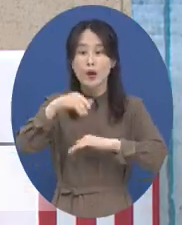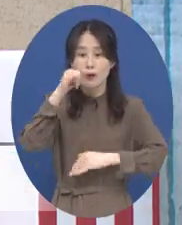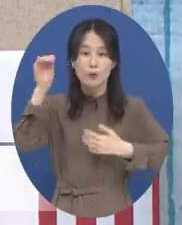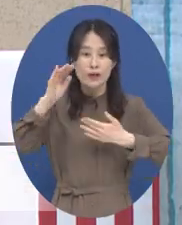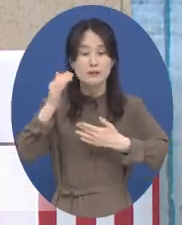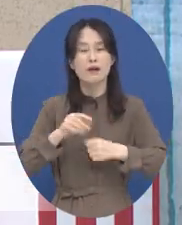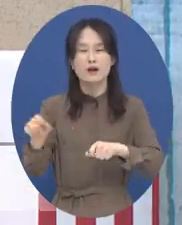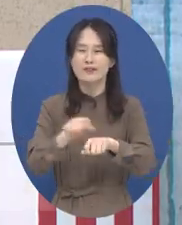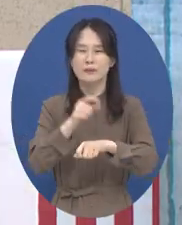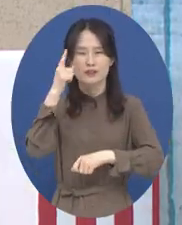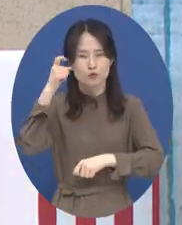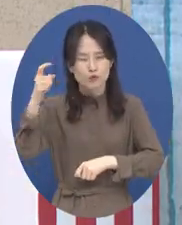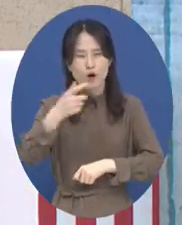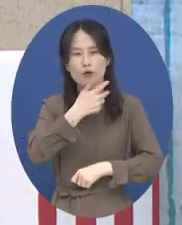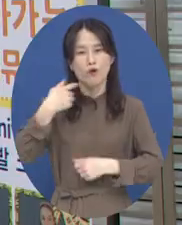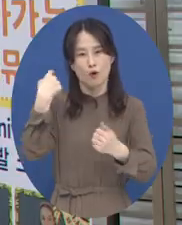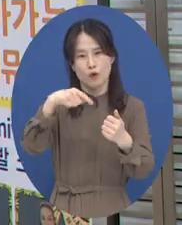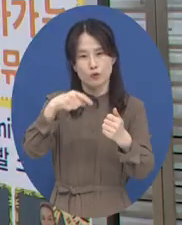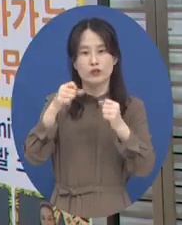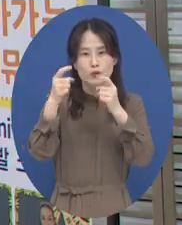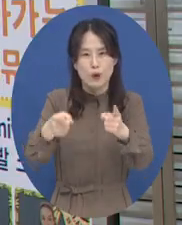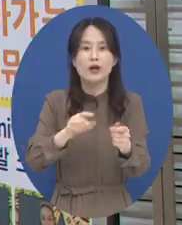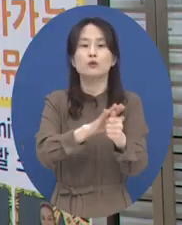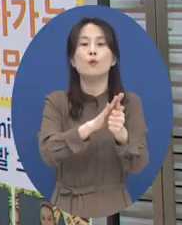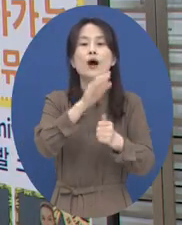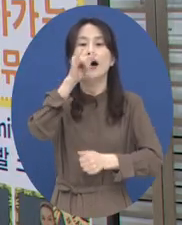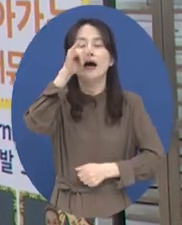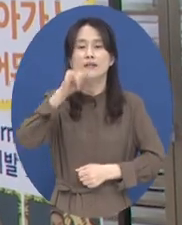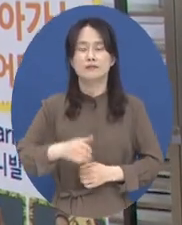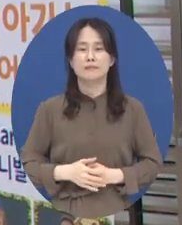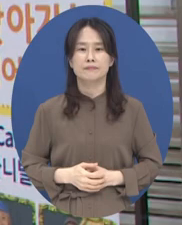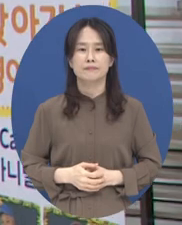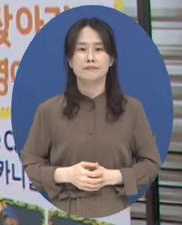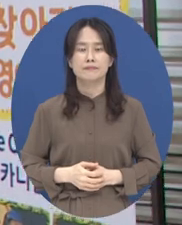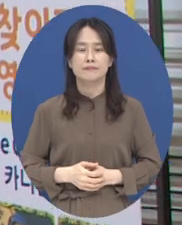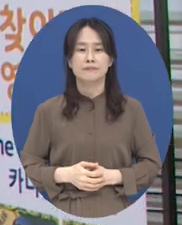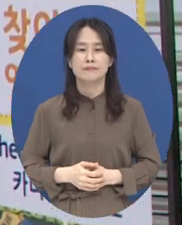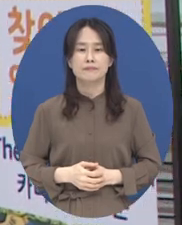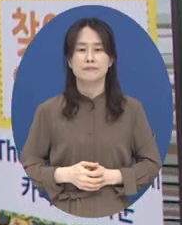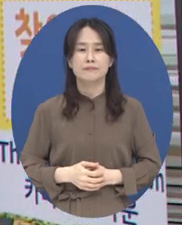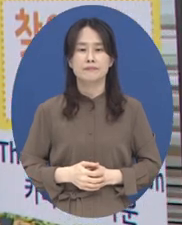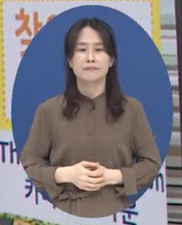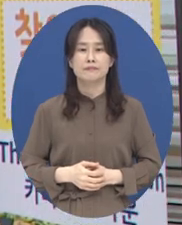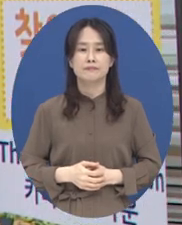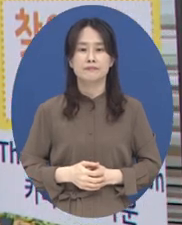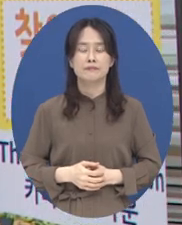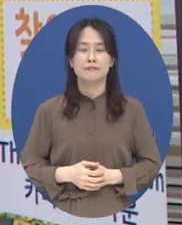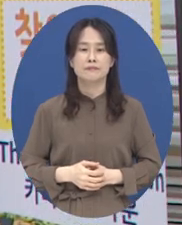학생들에게 특별한 추억과 영어 교육 기회를 제공하게 됩니다. 경기지TV 이슬비입니다.